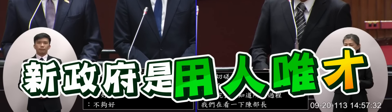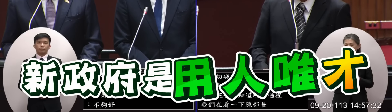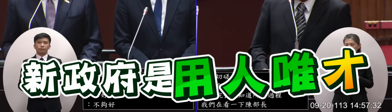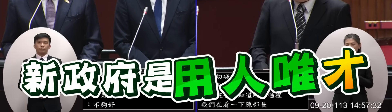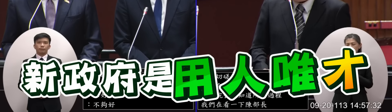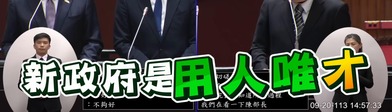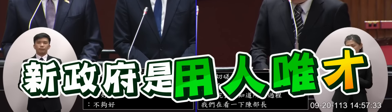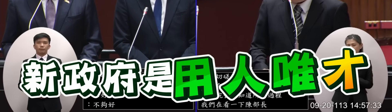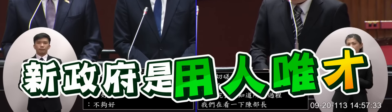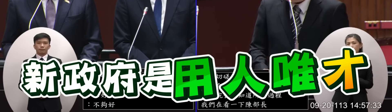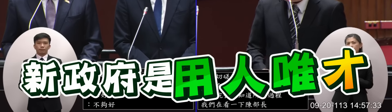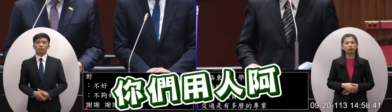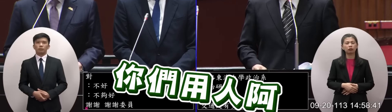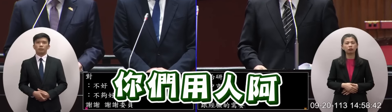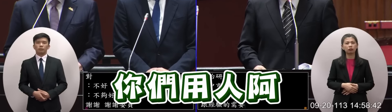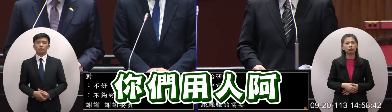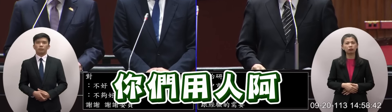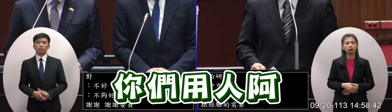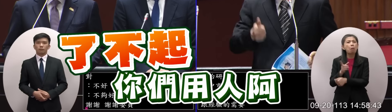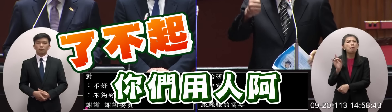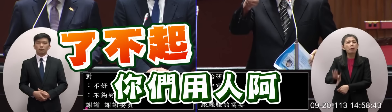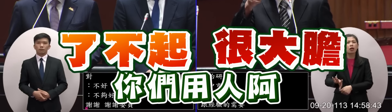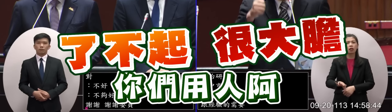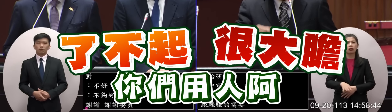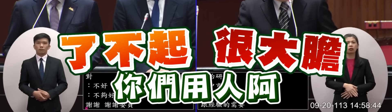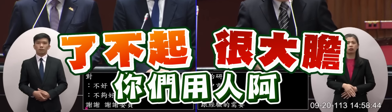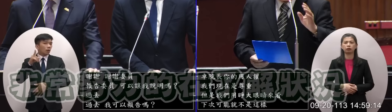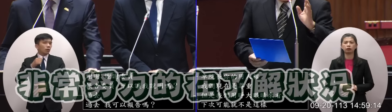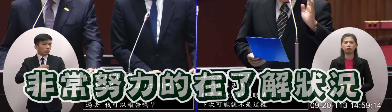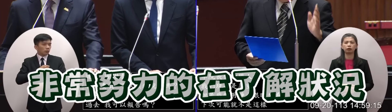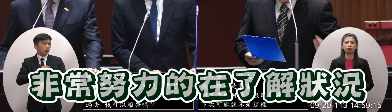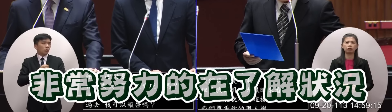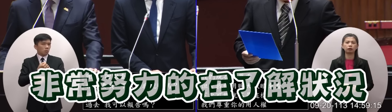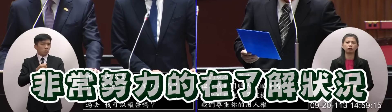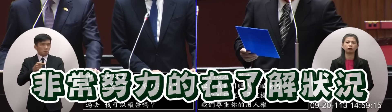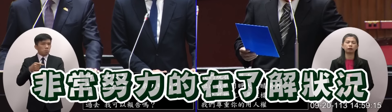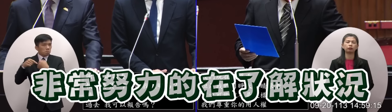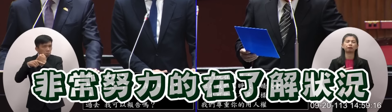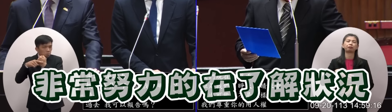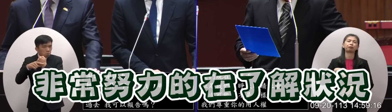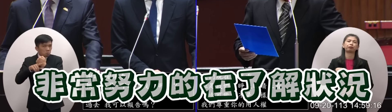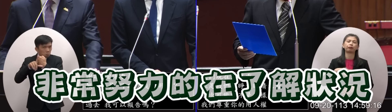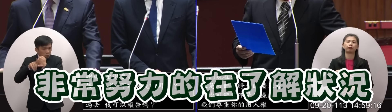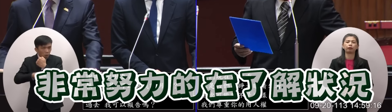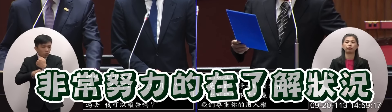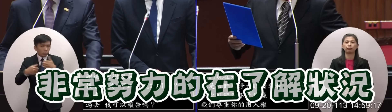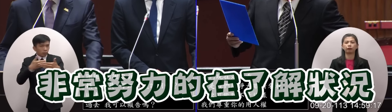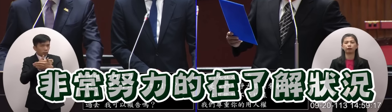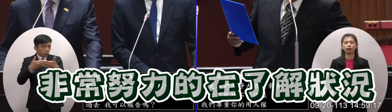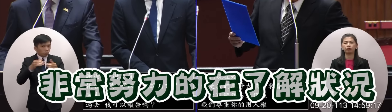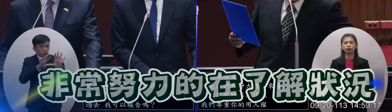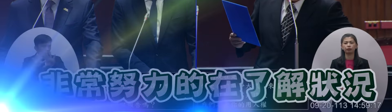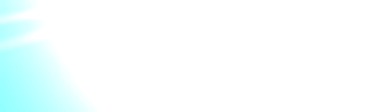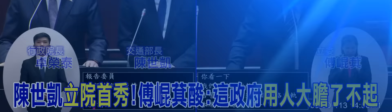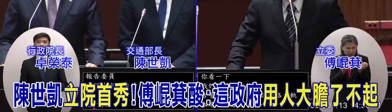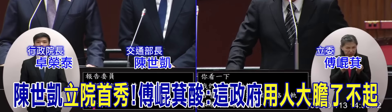是用人为财？哈，你们用人了不起，很大胆。 我去非常的努力在了解所有的交通状况。